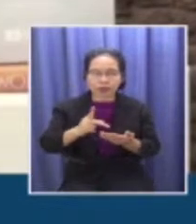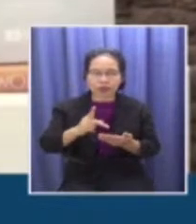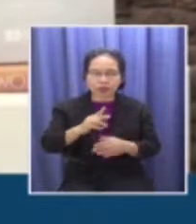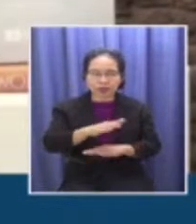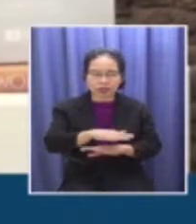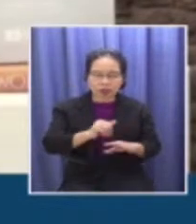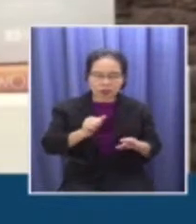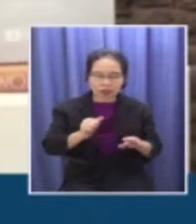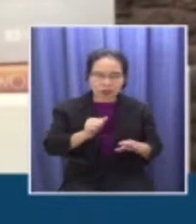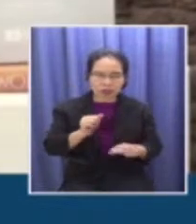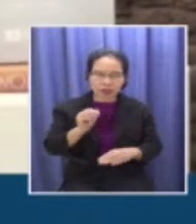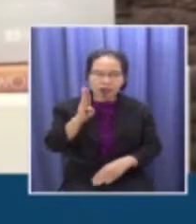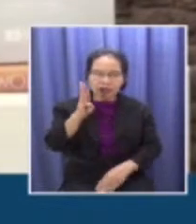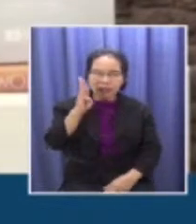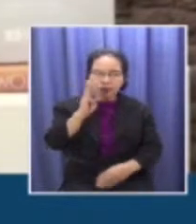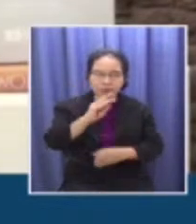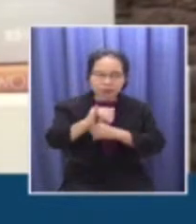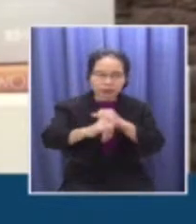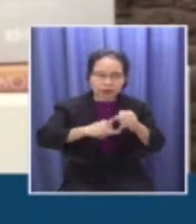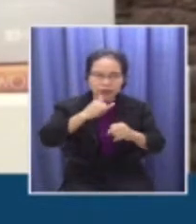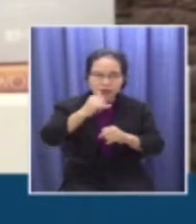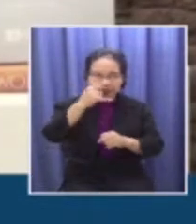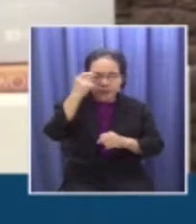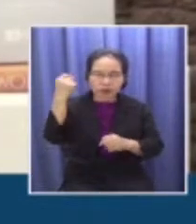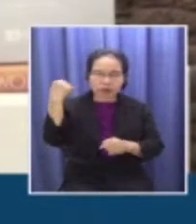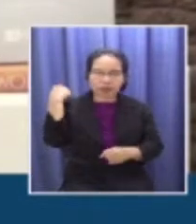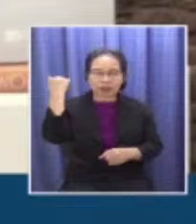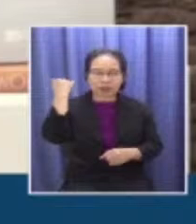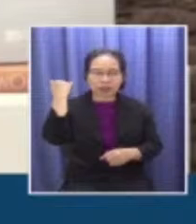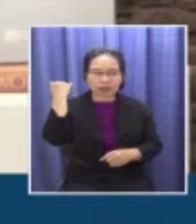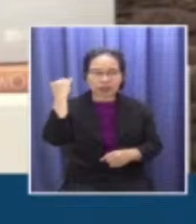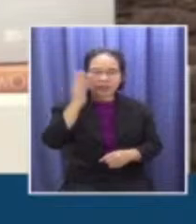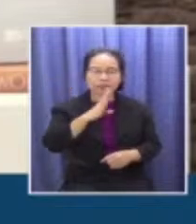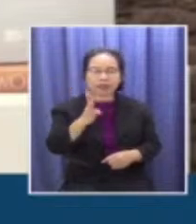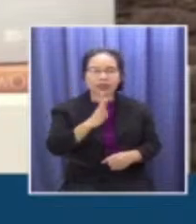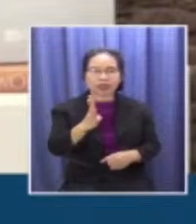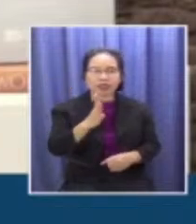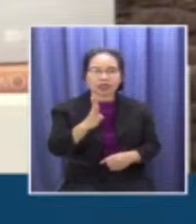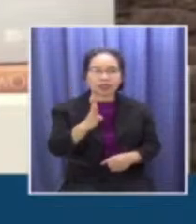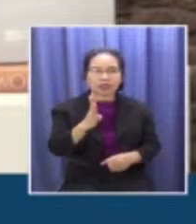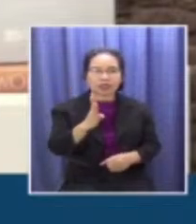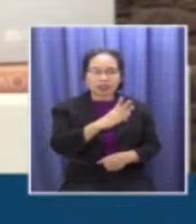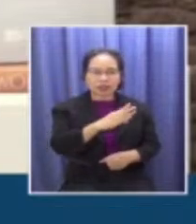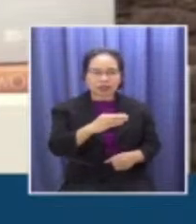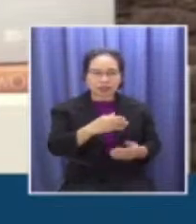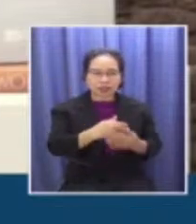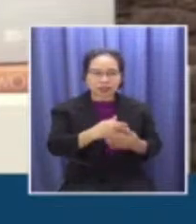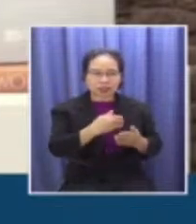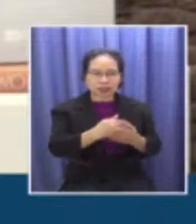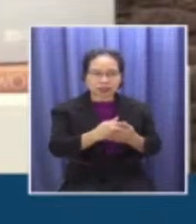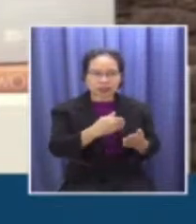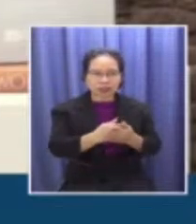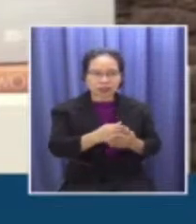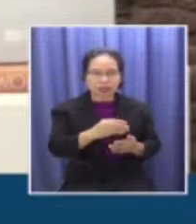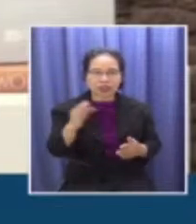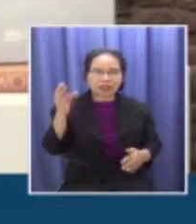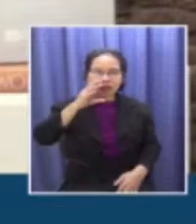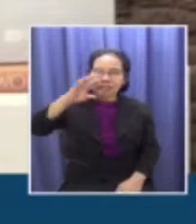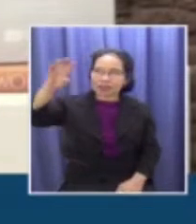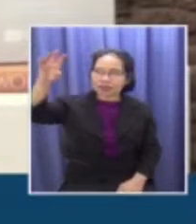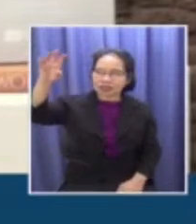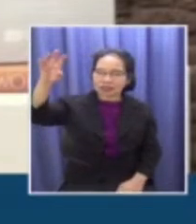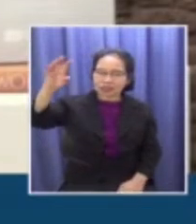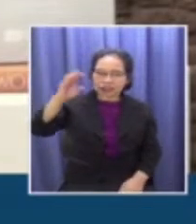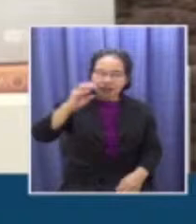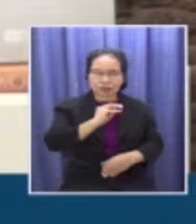abra Paul ne Barnabas na wo tete frɛ Barnabas sa Jupiter na Paul se Mercury